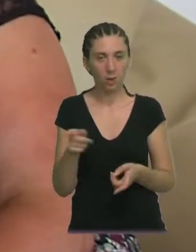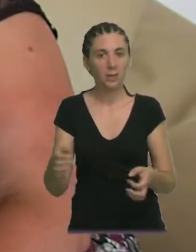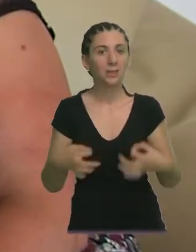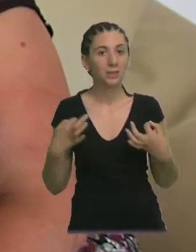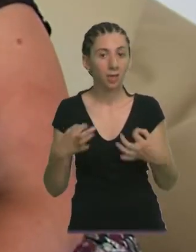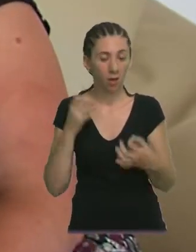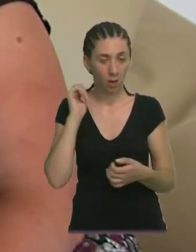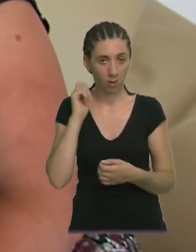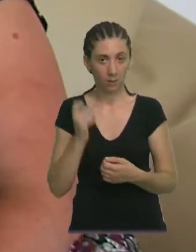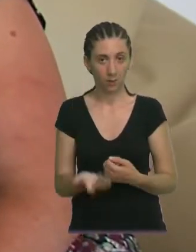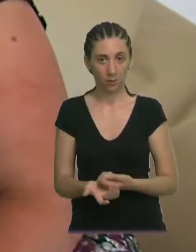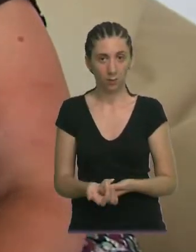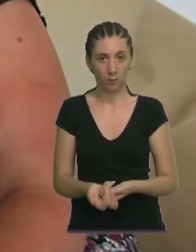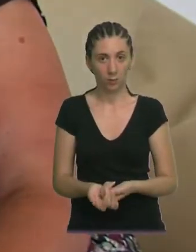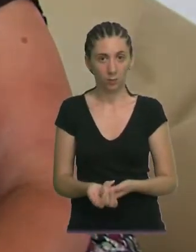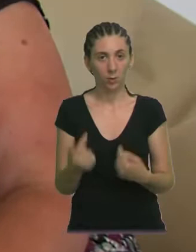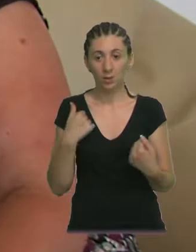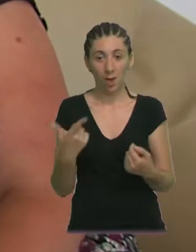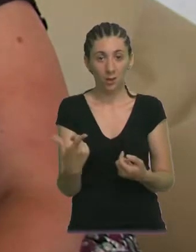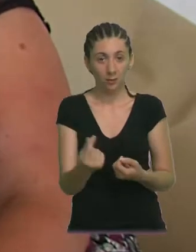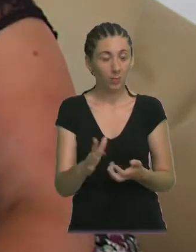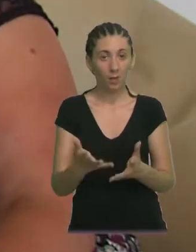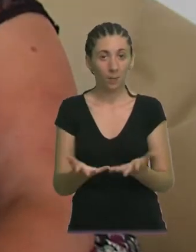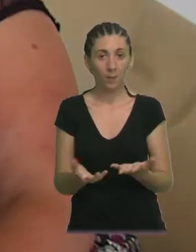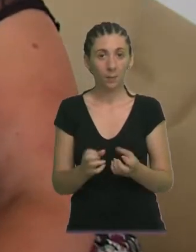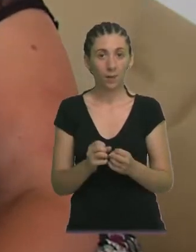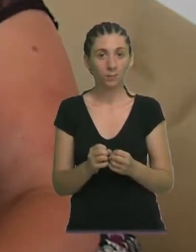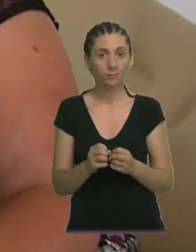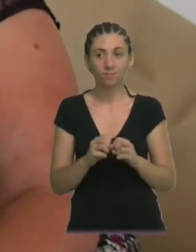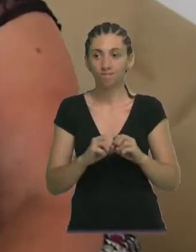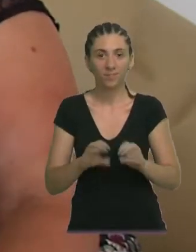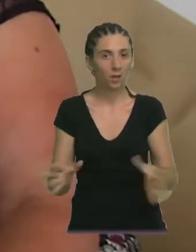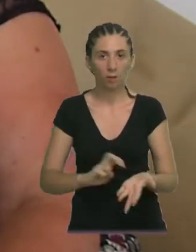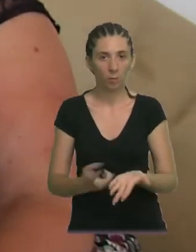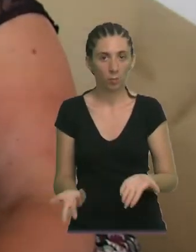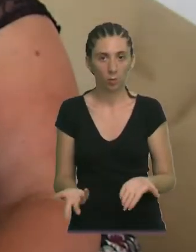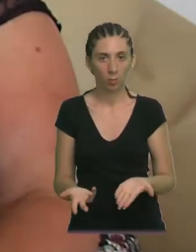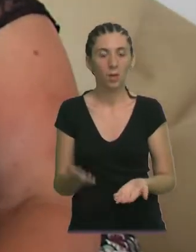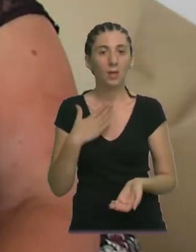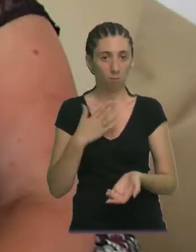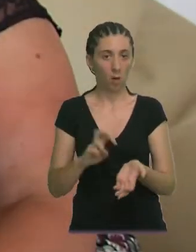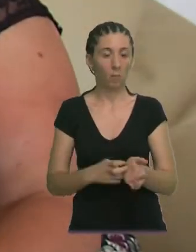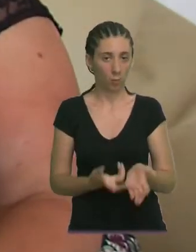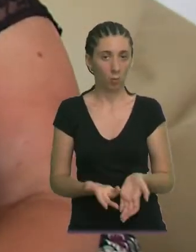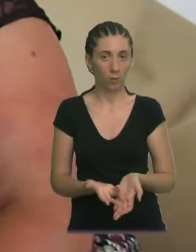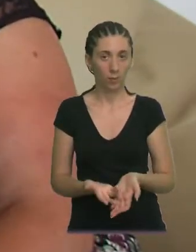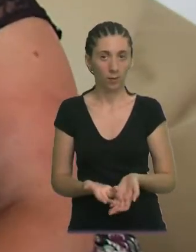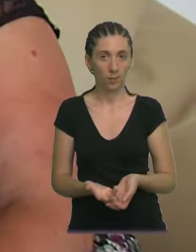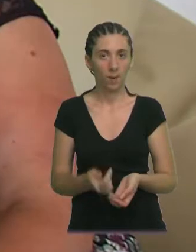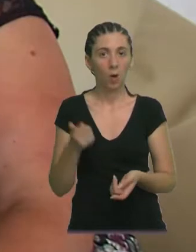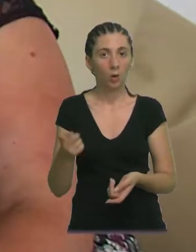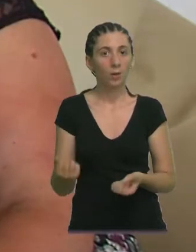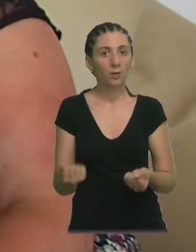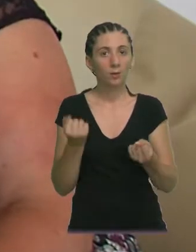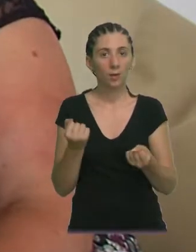su zdrave djevojčice, one, velim, ja nemam s njima, ajmo reći, nikakvih problema. Ima problema, ali jel,